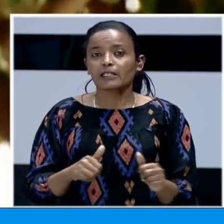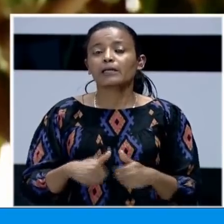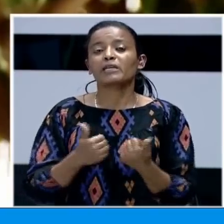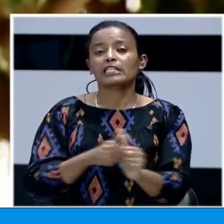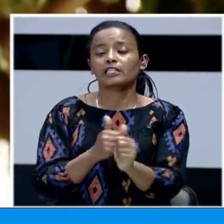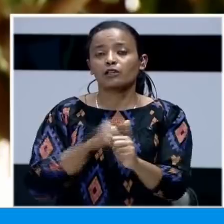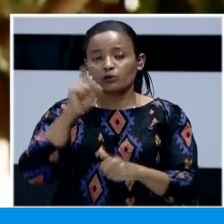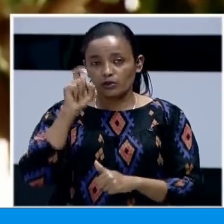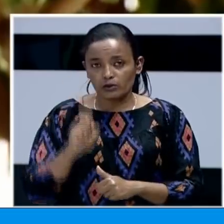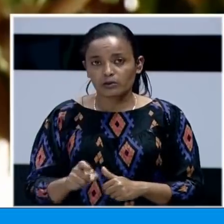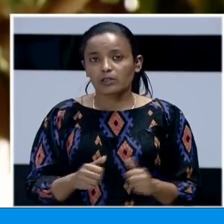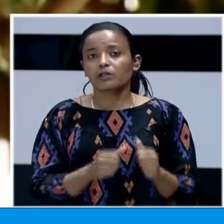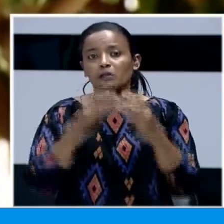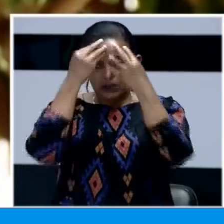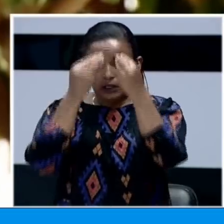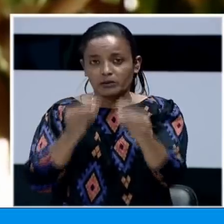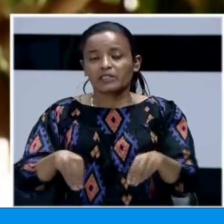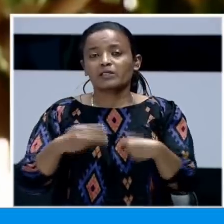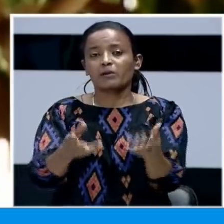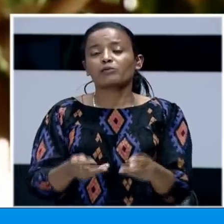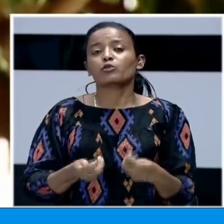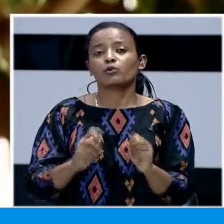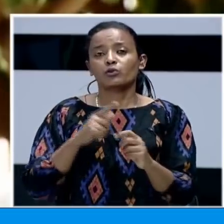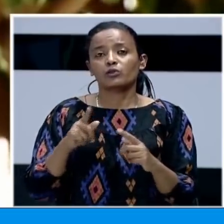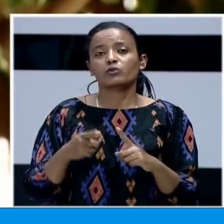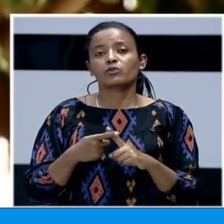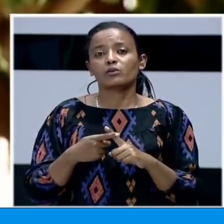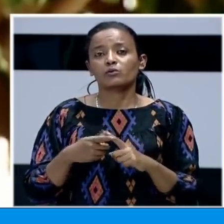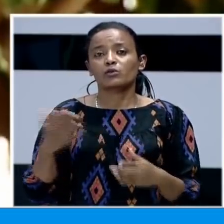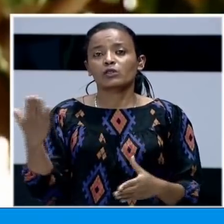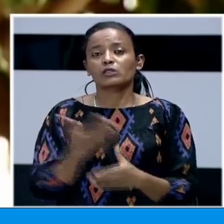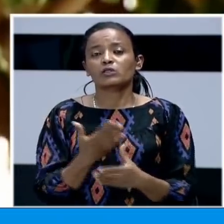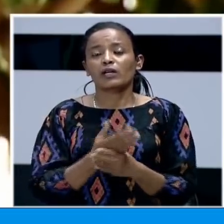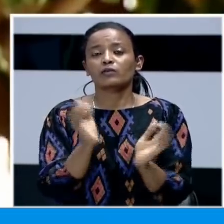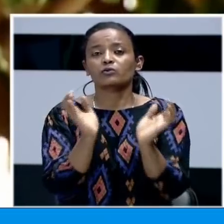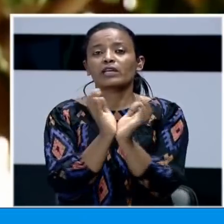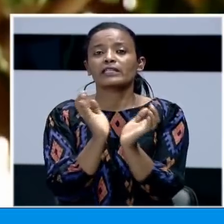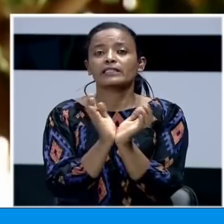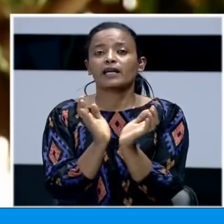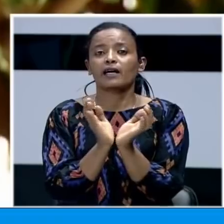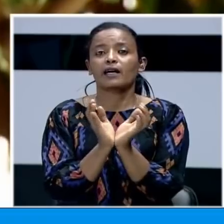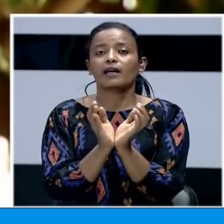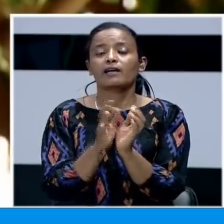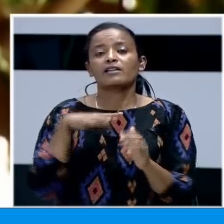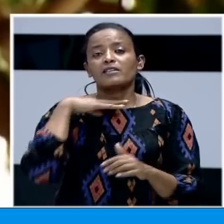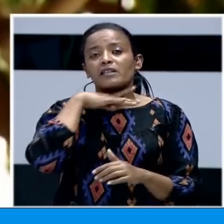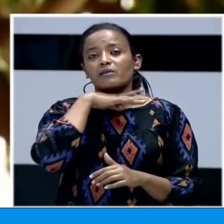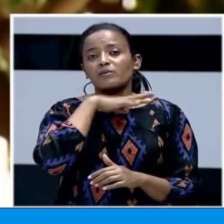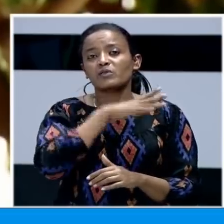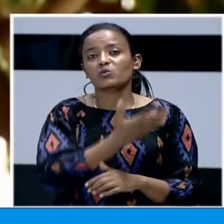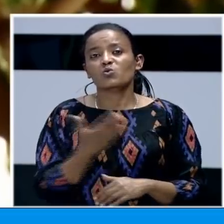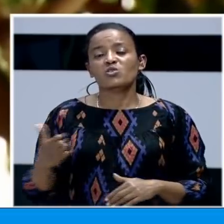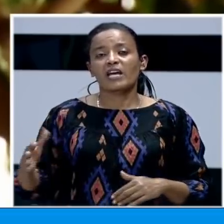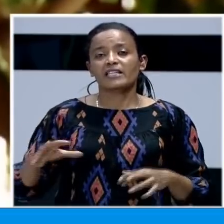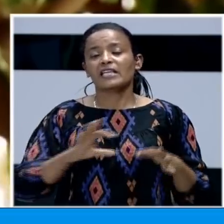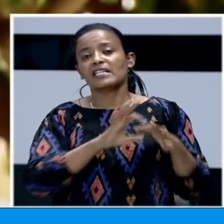زخيل حوريتها مهاو تفتينيو قال اي توم يتاقر استوهالو ناي عداقا ناي بخنات مس قداي